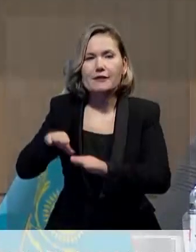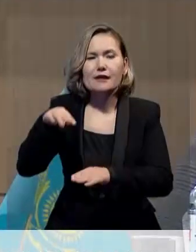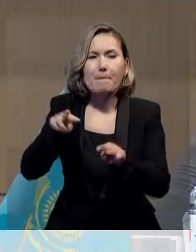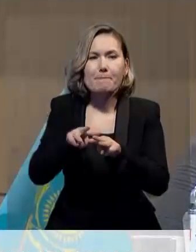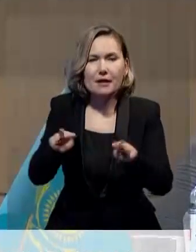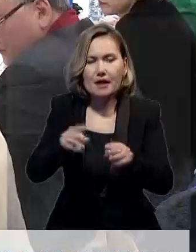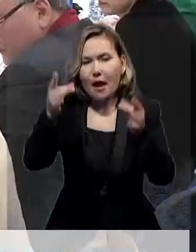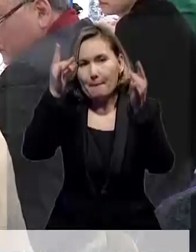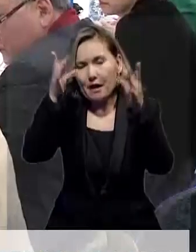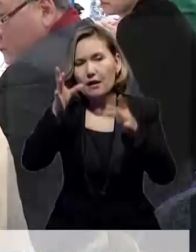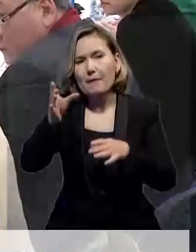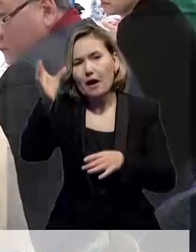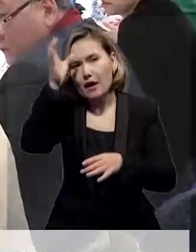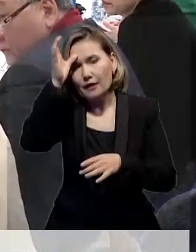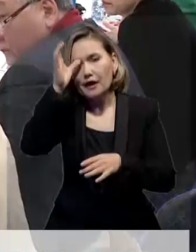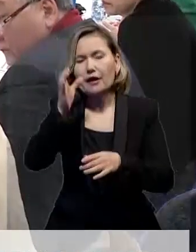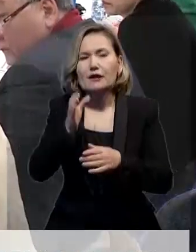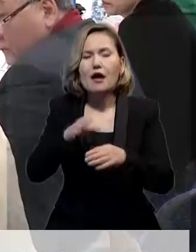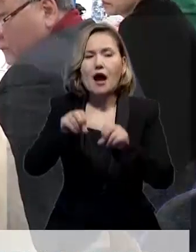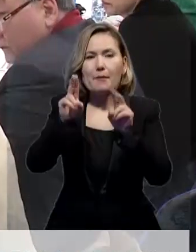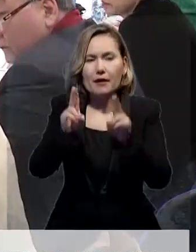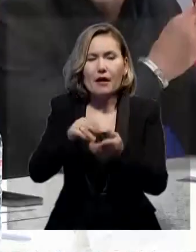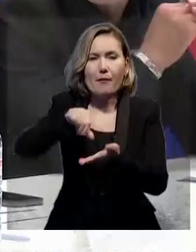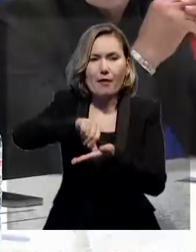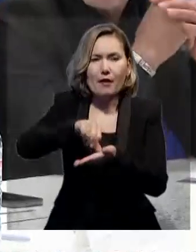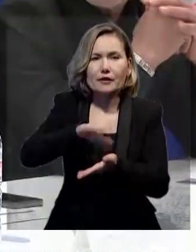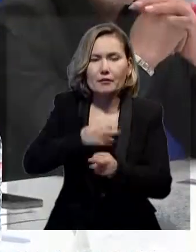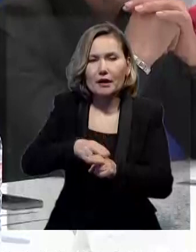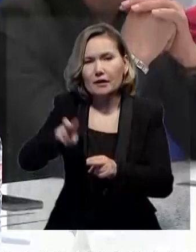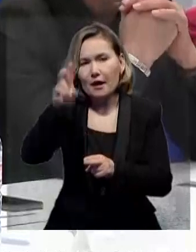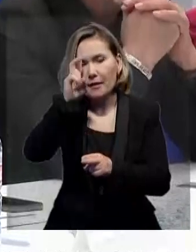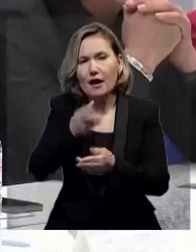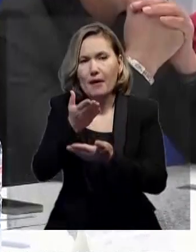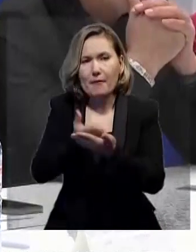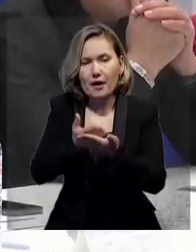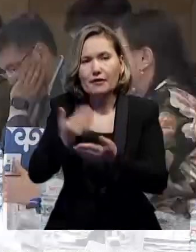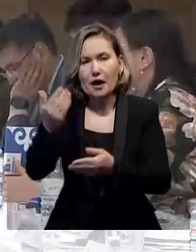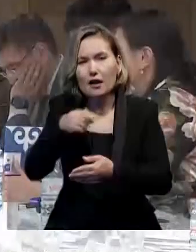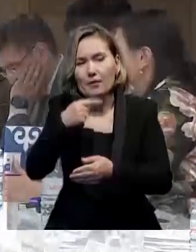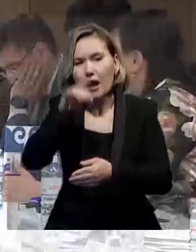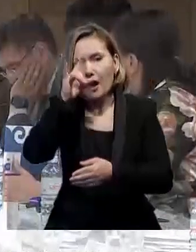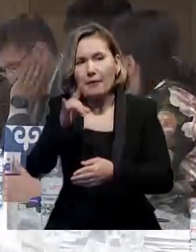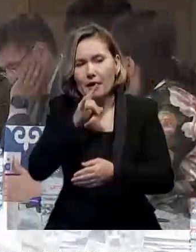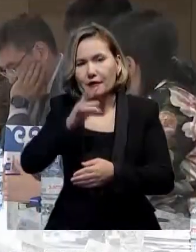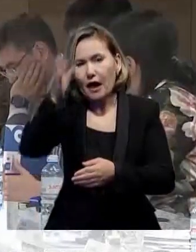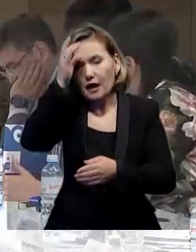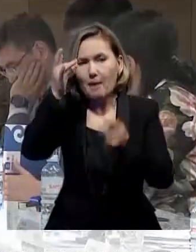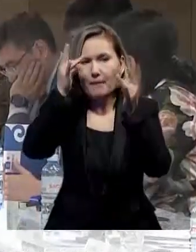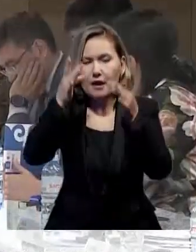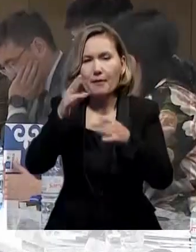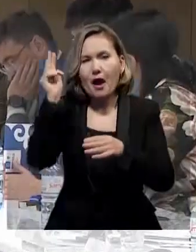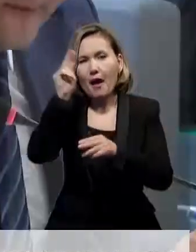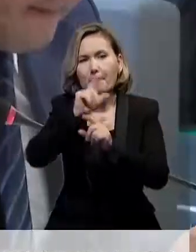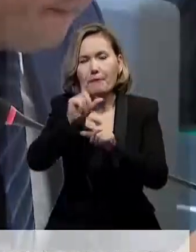вице-министрлері, мәдениет, білім және ғылым салаларының белгілі қайраткерлері қатысты. Мемлекеттік кеңесшінің айтуынша, еліміз ғылым, мәдениет және